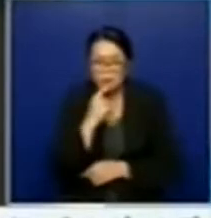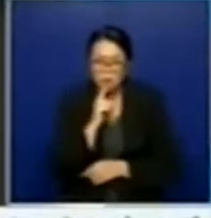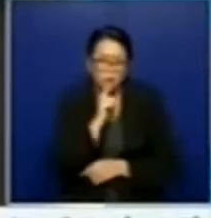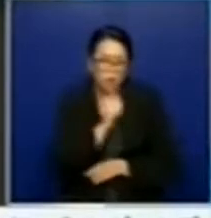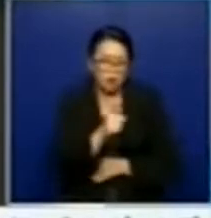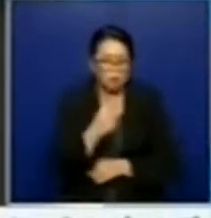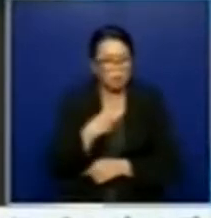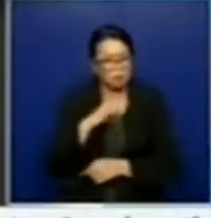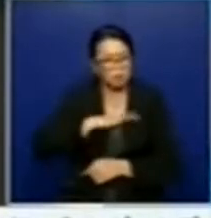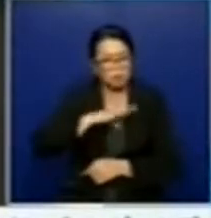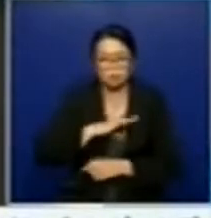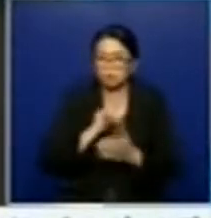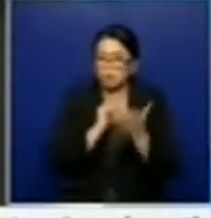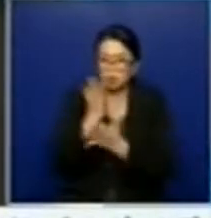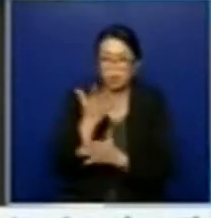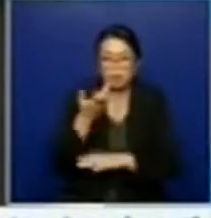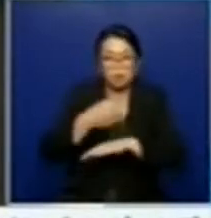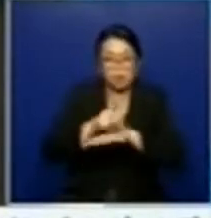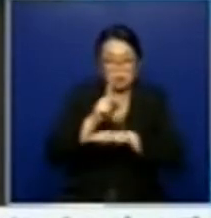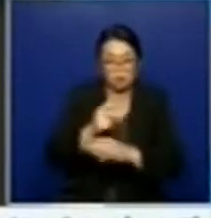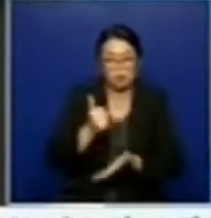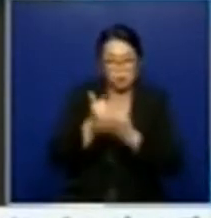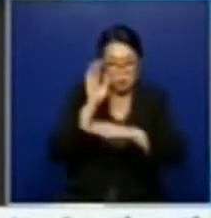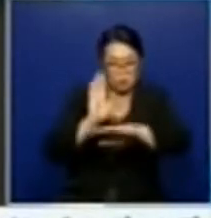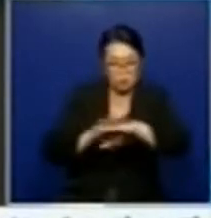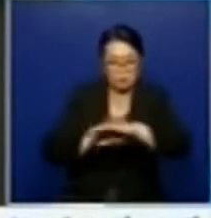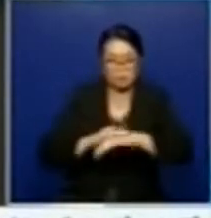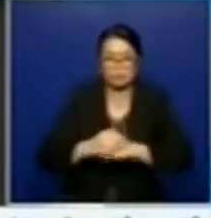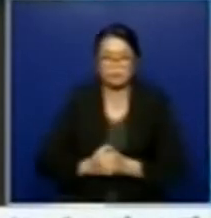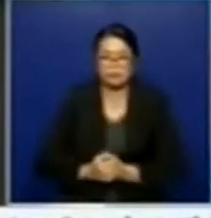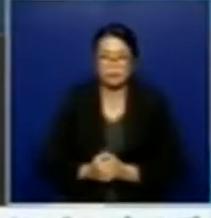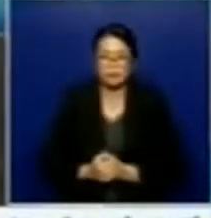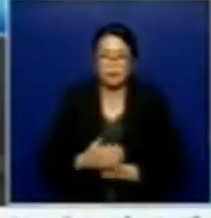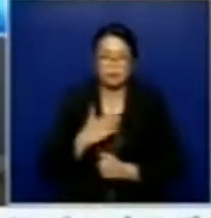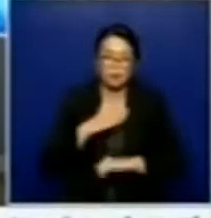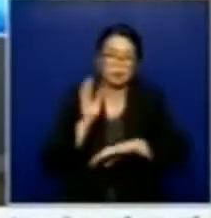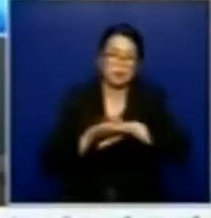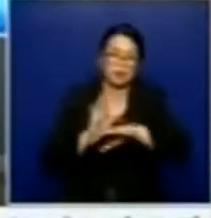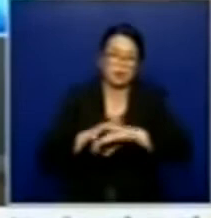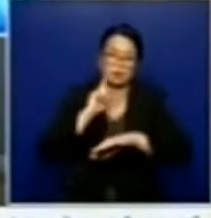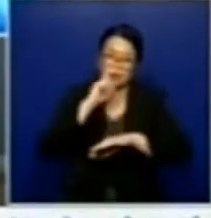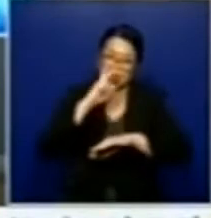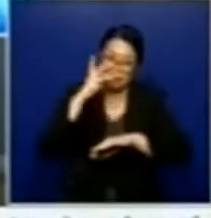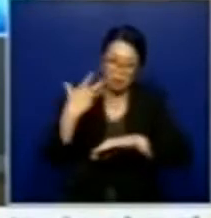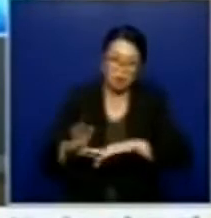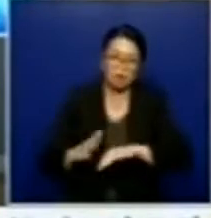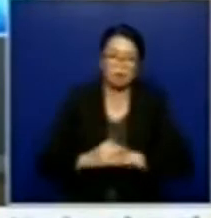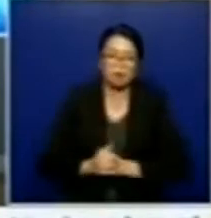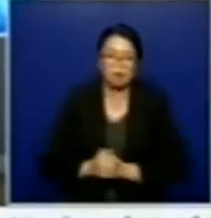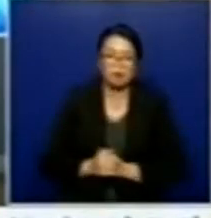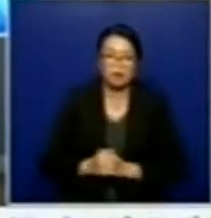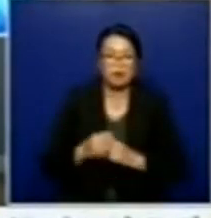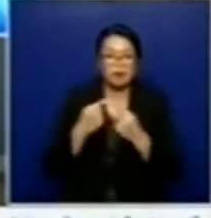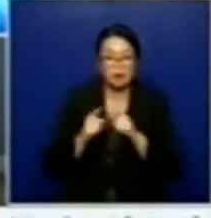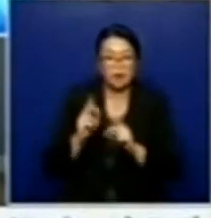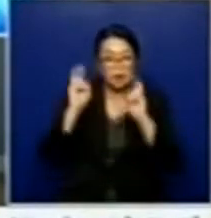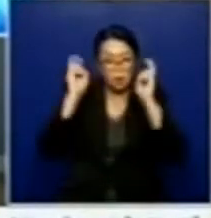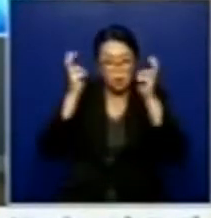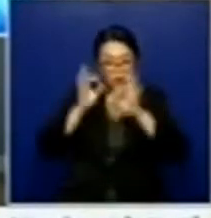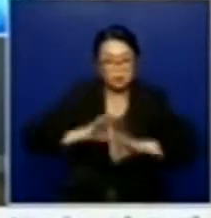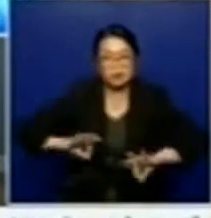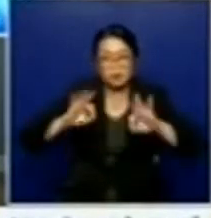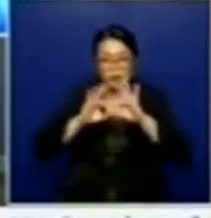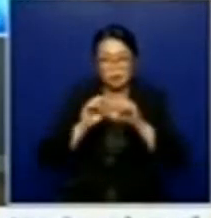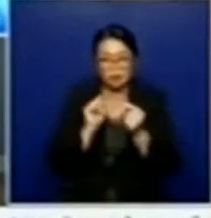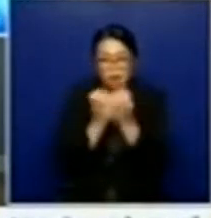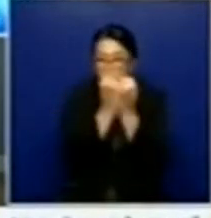าไม่ถูกต้องนะครับท่านประธานช่วย ครับผม ตักเตือน ได้เตือนหลายครั้งเลยครับแต่ว่าประเด็นที่อยากจะขอเรียนก็คือว่